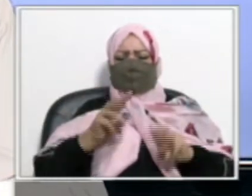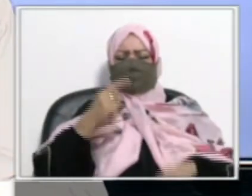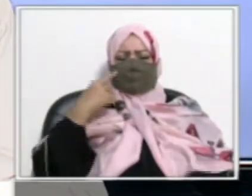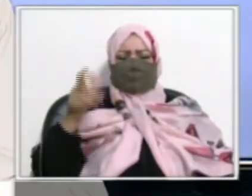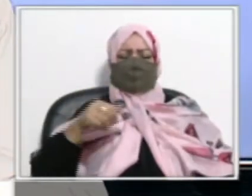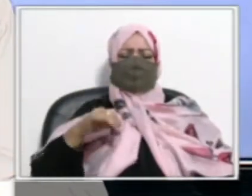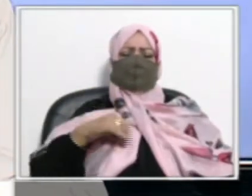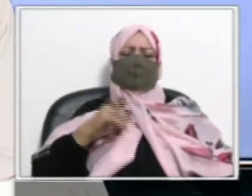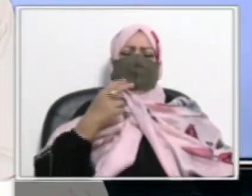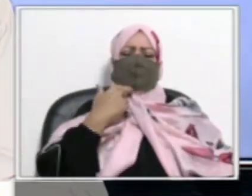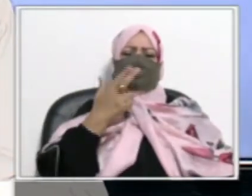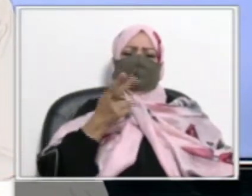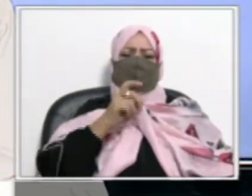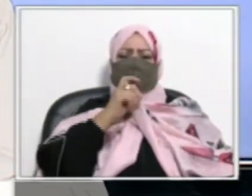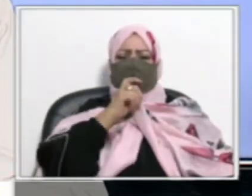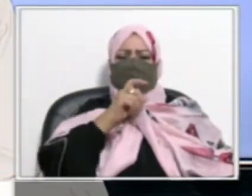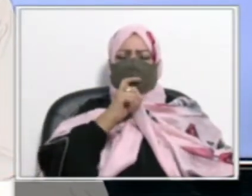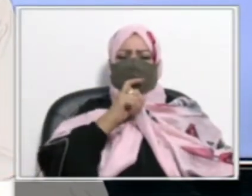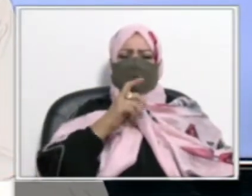وقارا؟